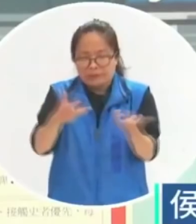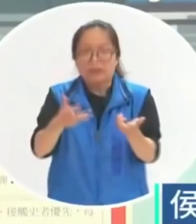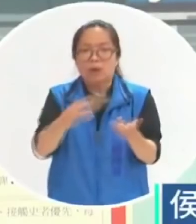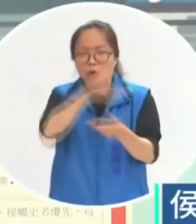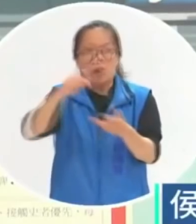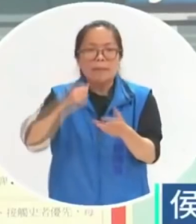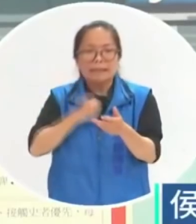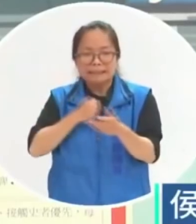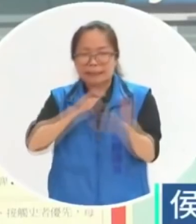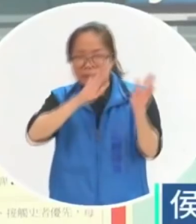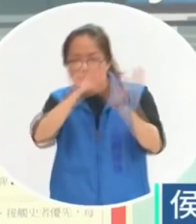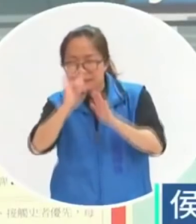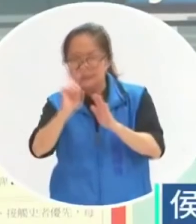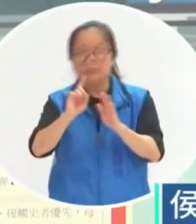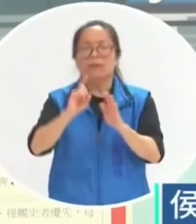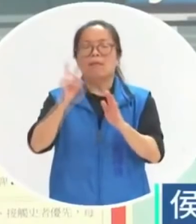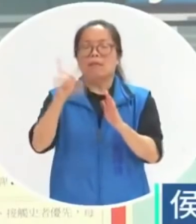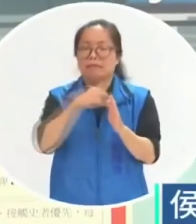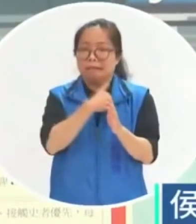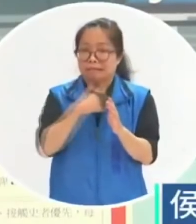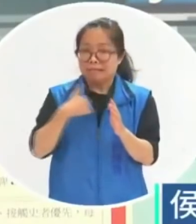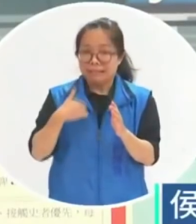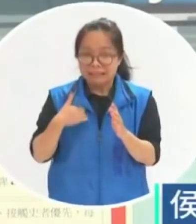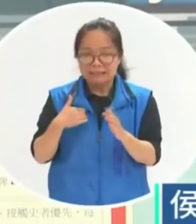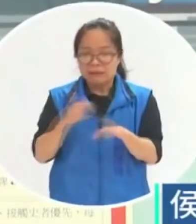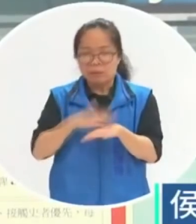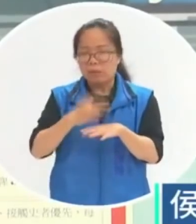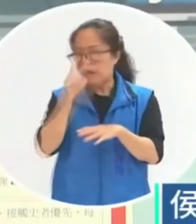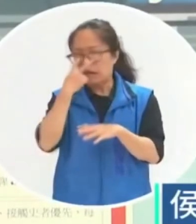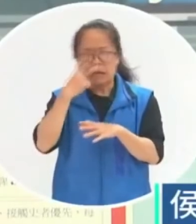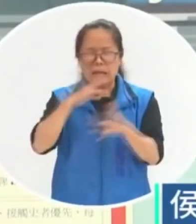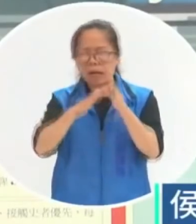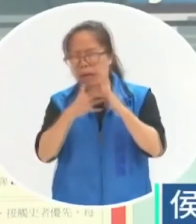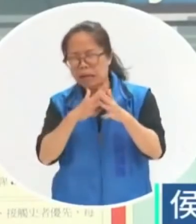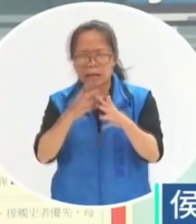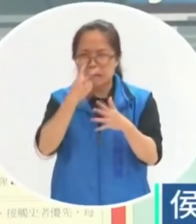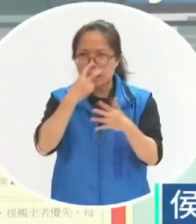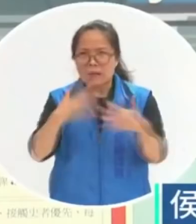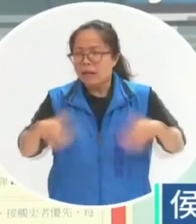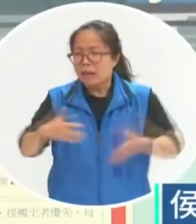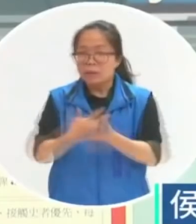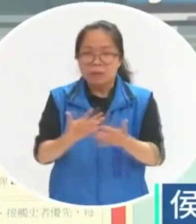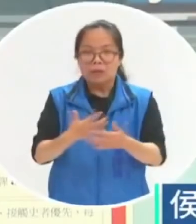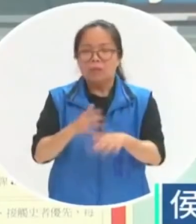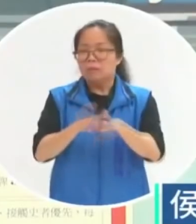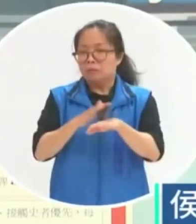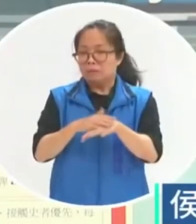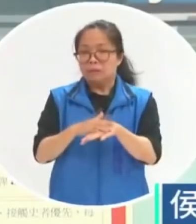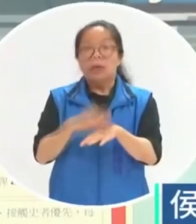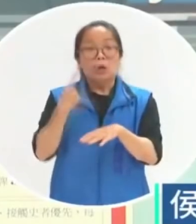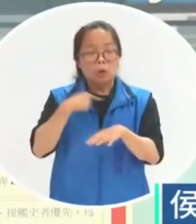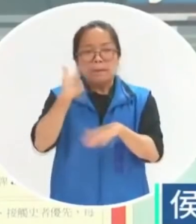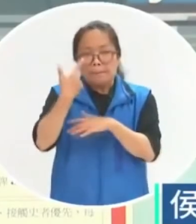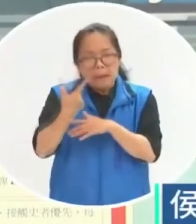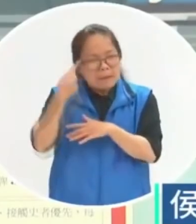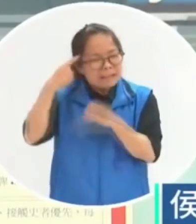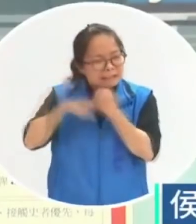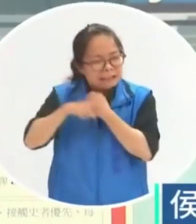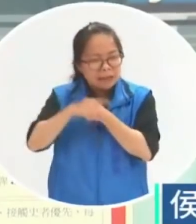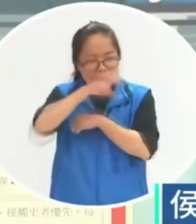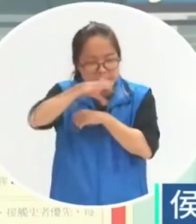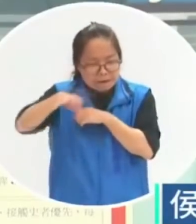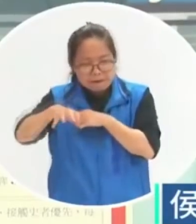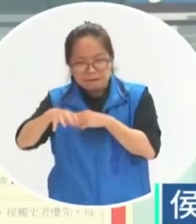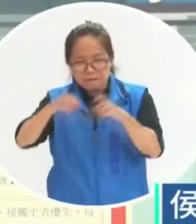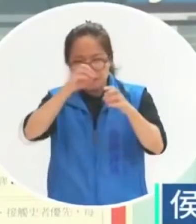道我们区的状况如何，才能够不会盲目打仗。甚至慢慢的我会想办法把单点图做出